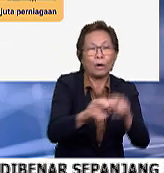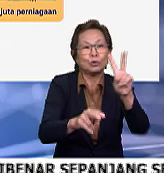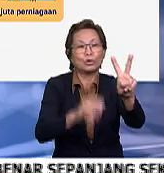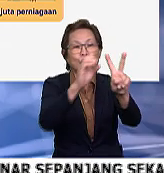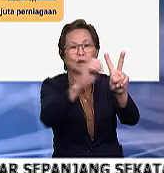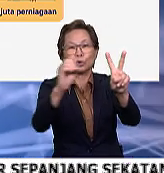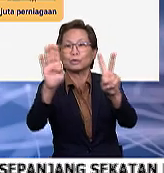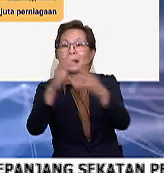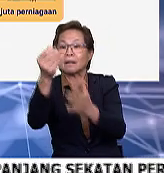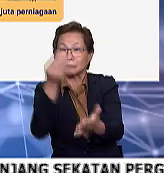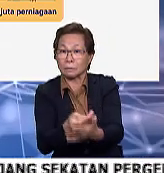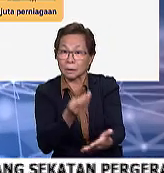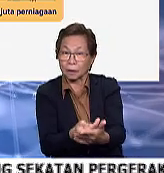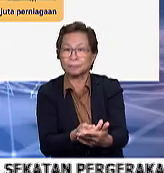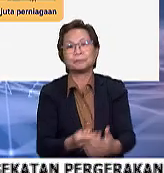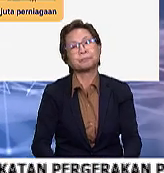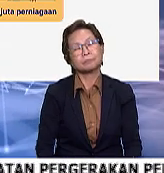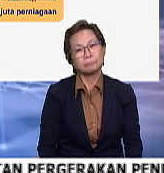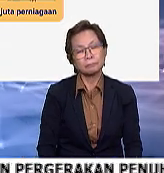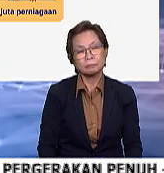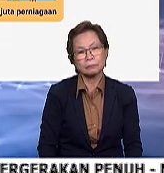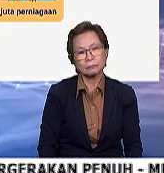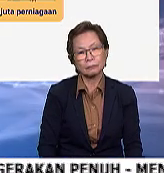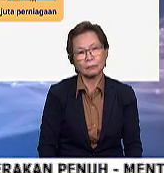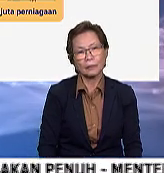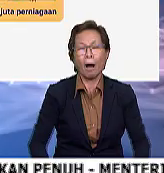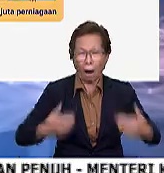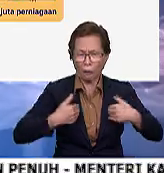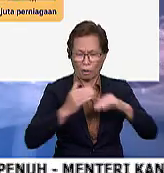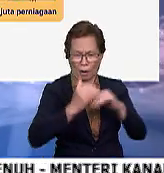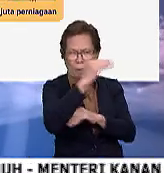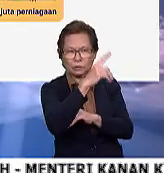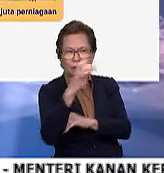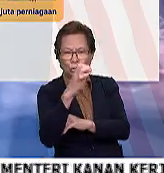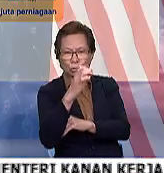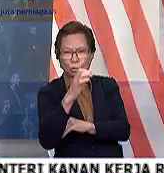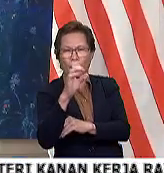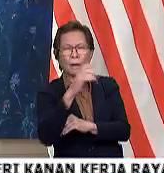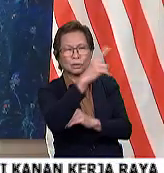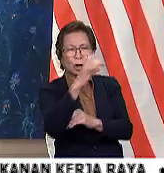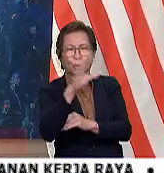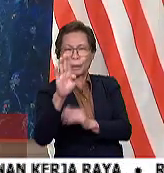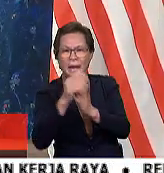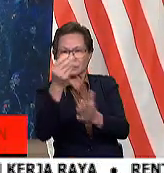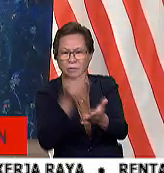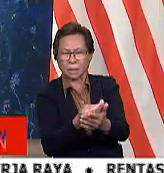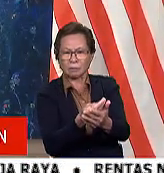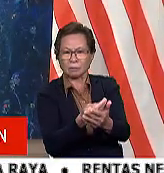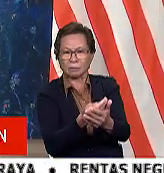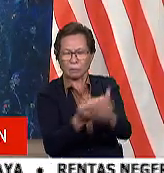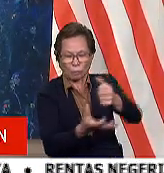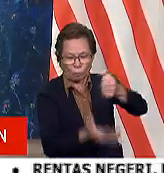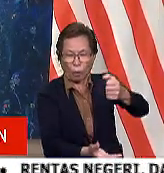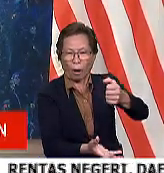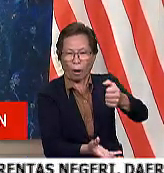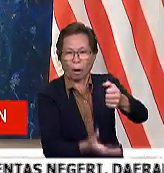bila digigit ular Hai justru terdapat lebih daripada 100 dinding it lagi daripada